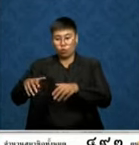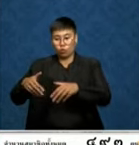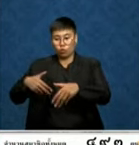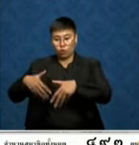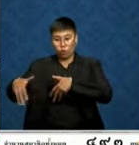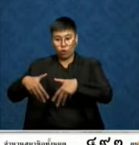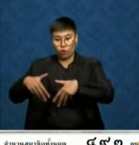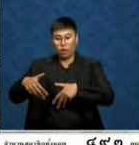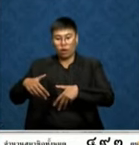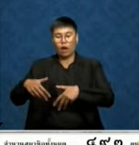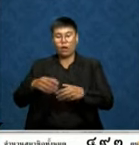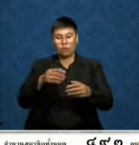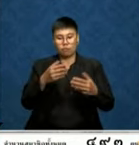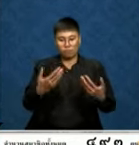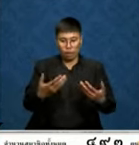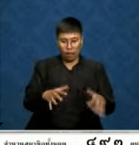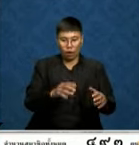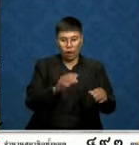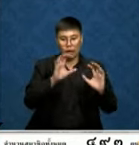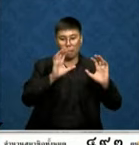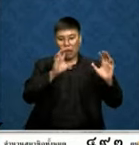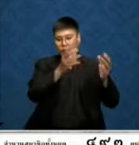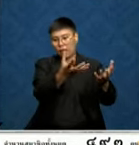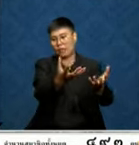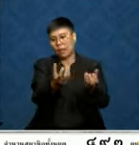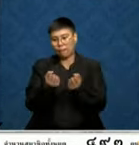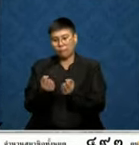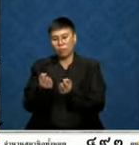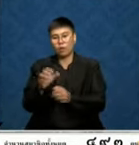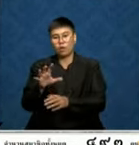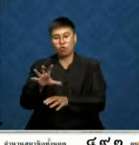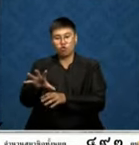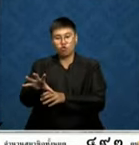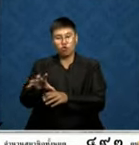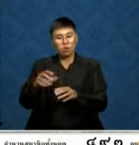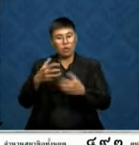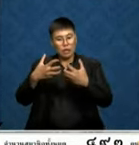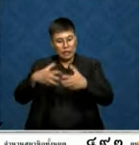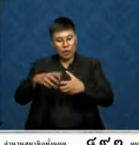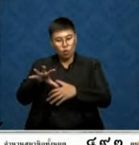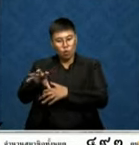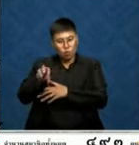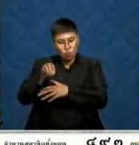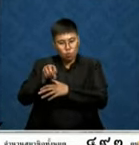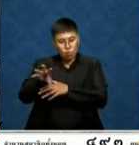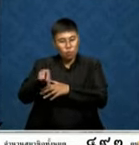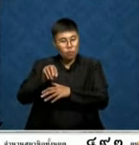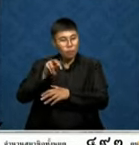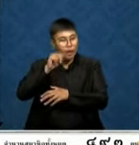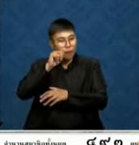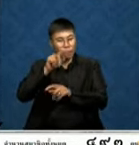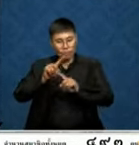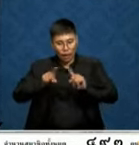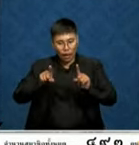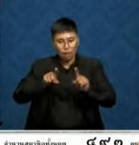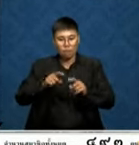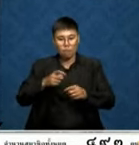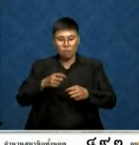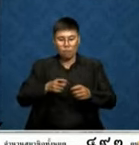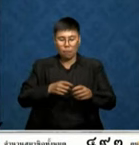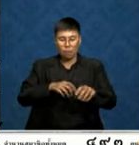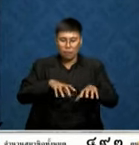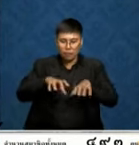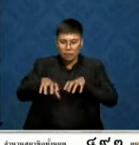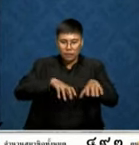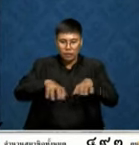นะครับสูบน้ำเข้านาของพวกเขานะครับแล้วก็การบริหารจัดการที่อาจจะยังไม่เหมาะสมทำให้ใ